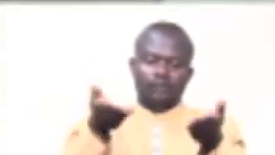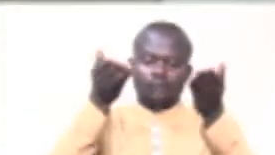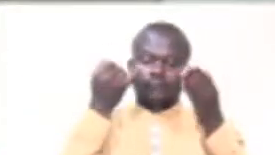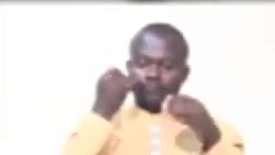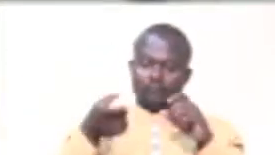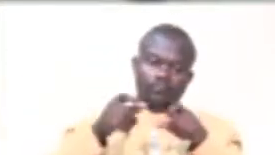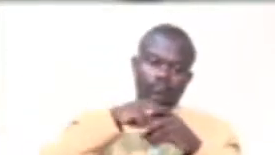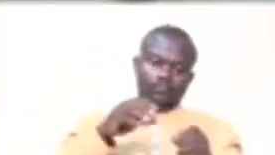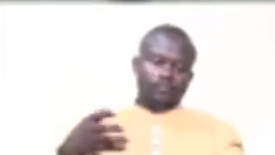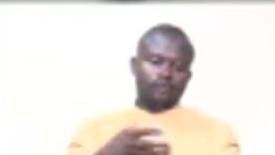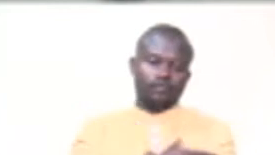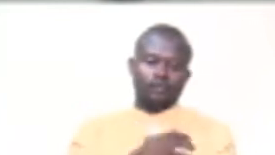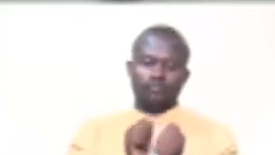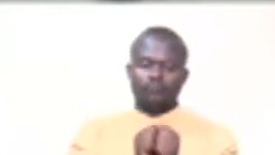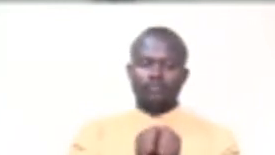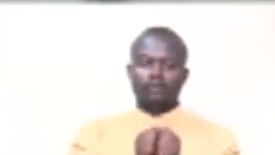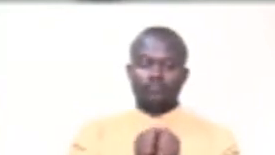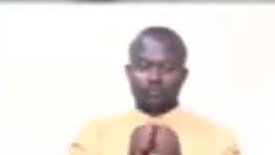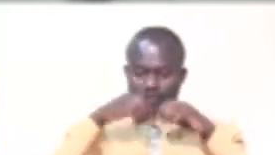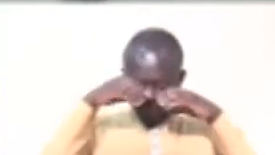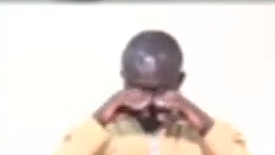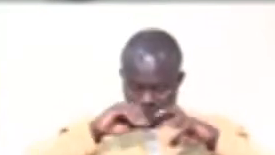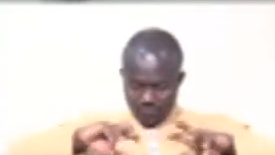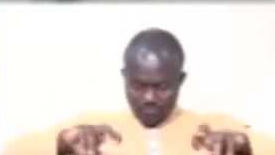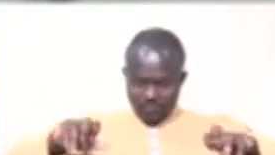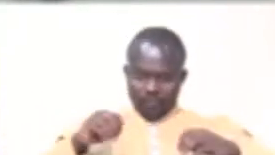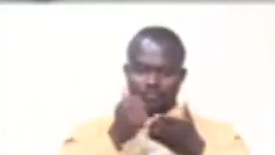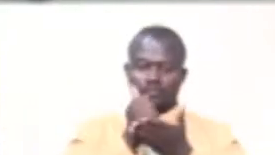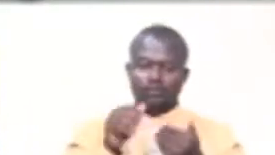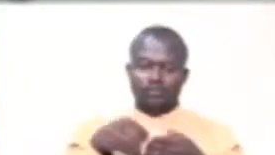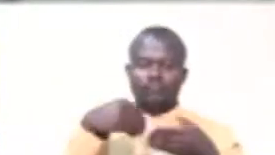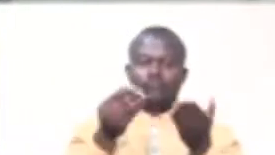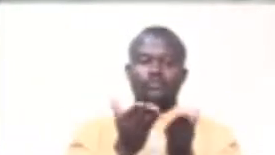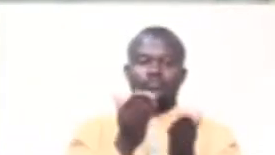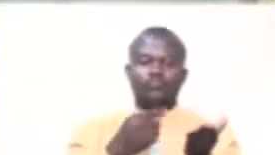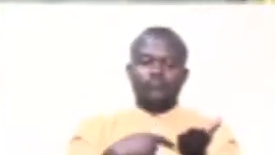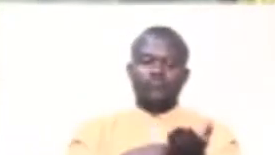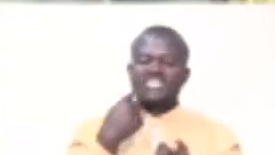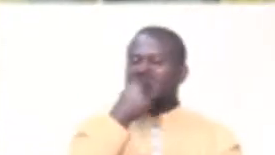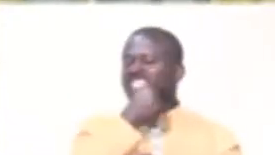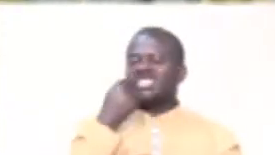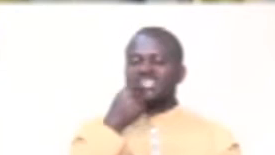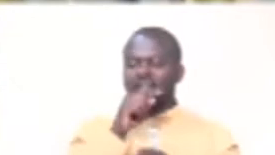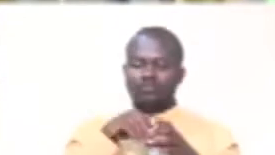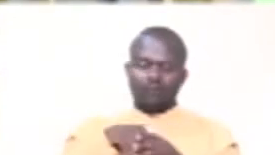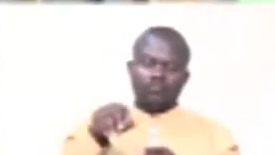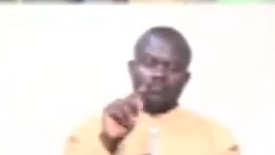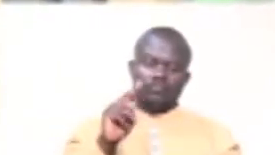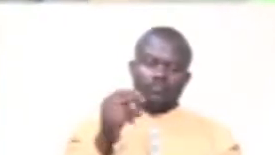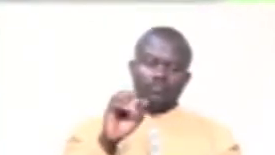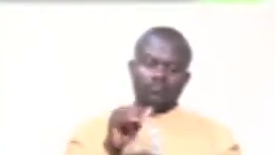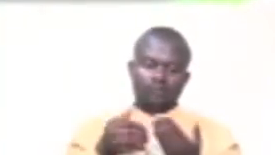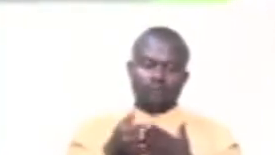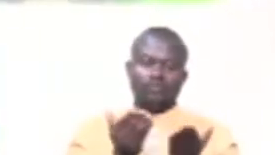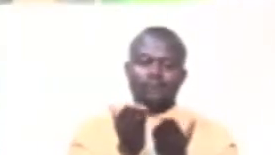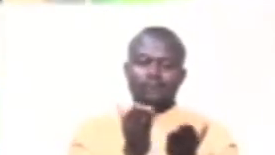cyongerewe ubushobozi. Iyi mashini mubona ni imwe mu mashini zifashishwa mu gutanga serivisi z'ubuvuzi bw'amenyo hano mu kigo nderabuzima cya Kinigi. Iyi